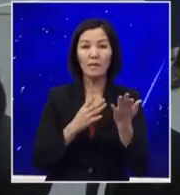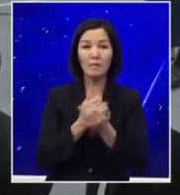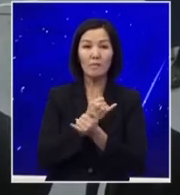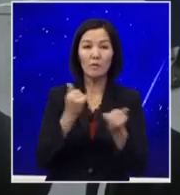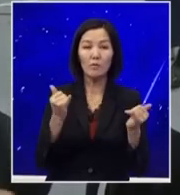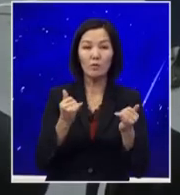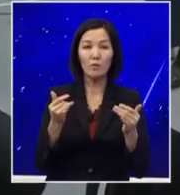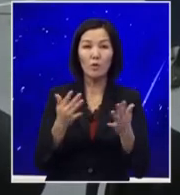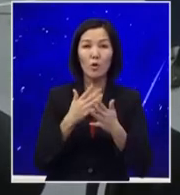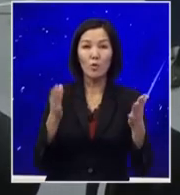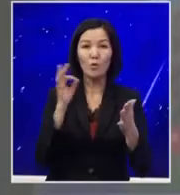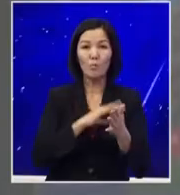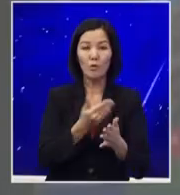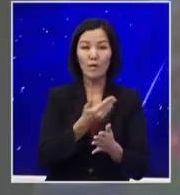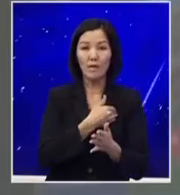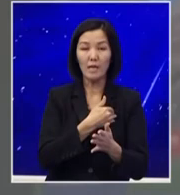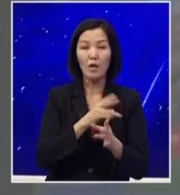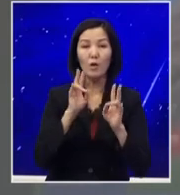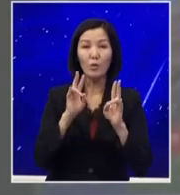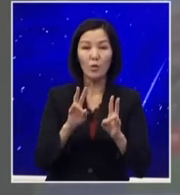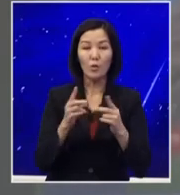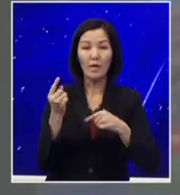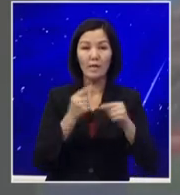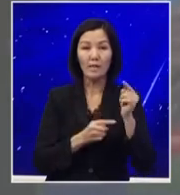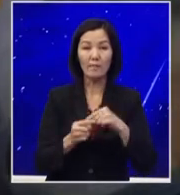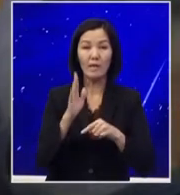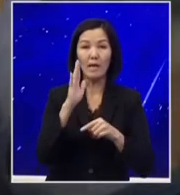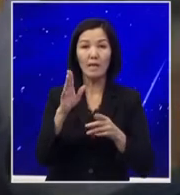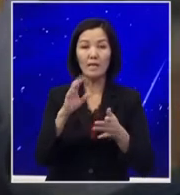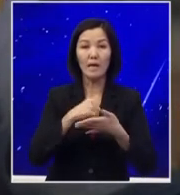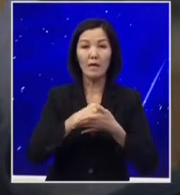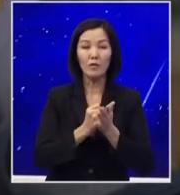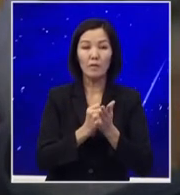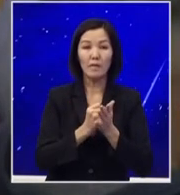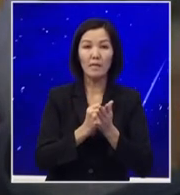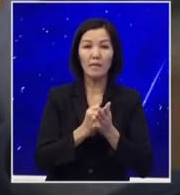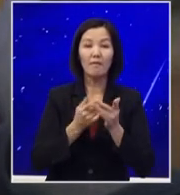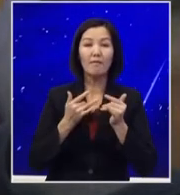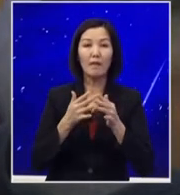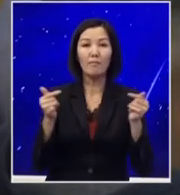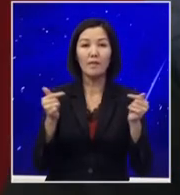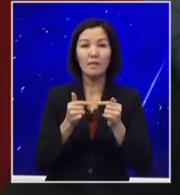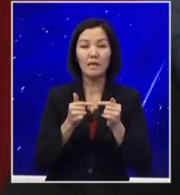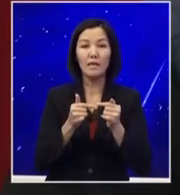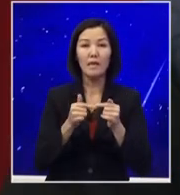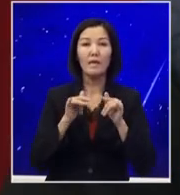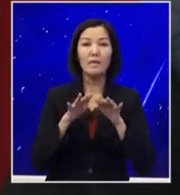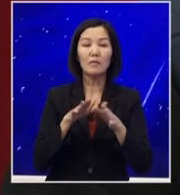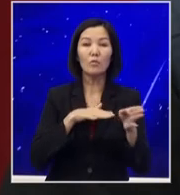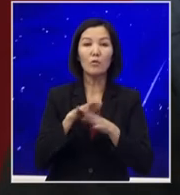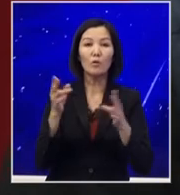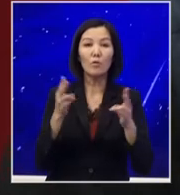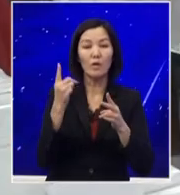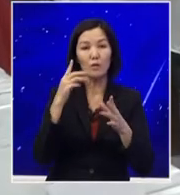көрсетіп, мол пайдаға кенелгісі келеді. Алайда кәсіпкерлер алда бекітілетін тұжырымдаманың талабына сай іс көрулері тиіс. Бұл